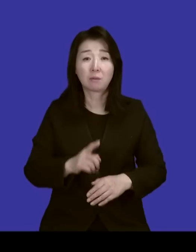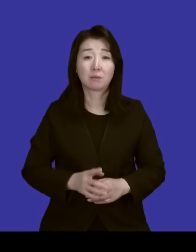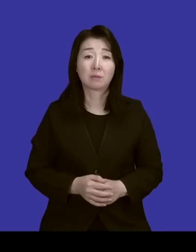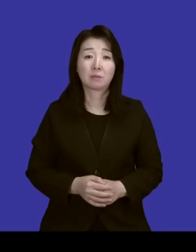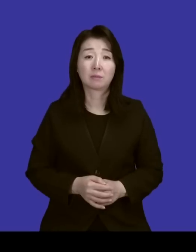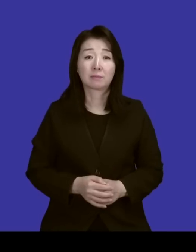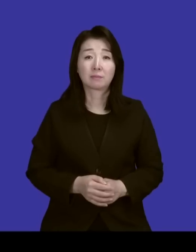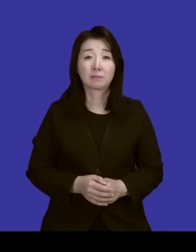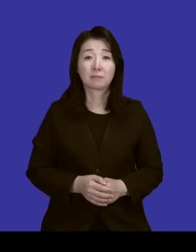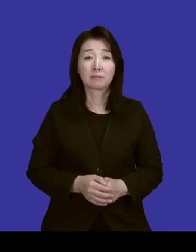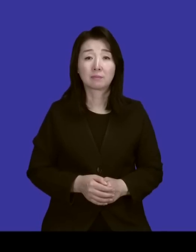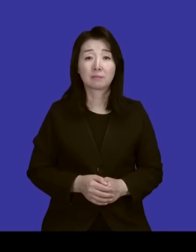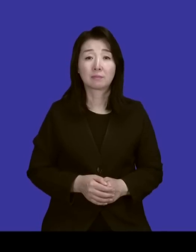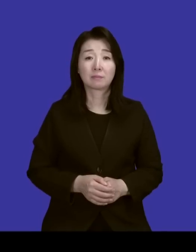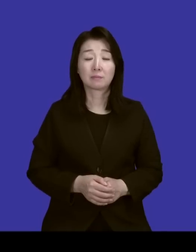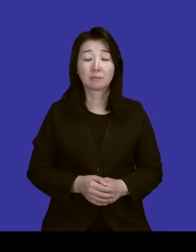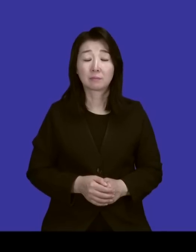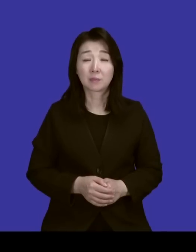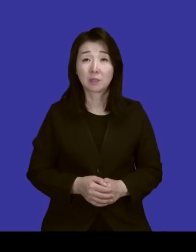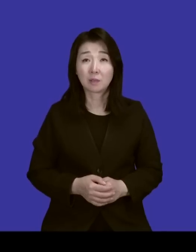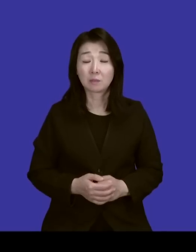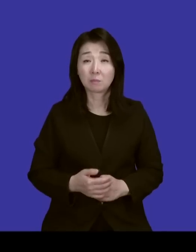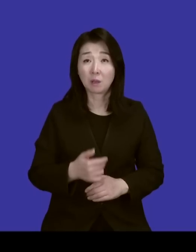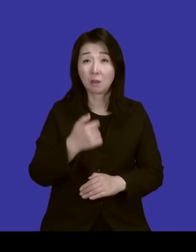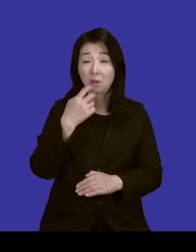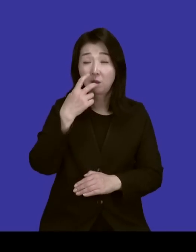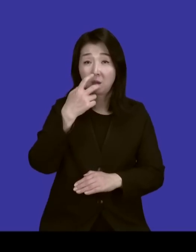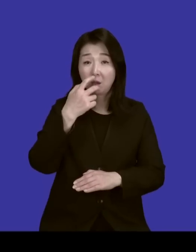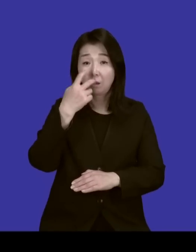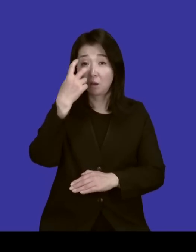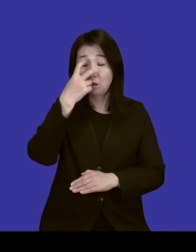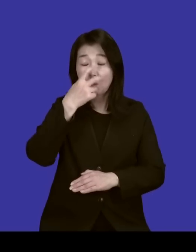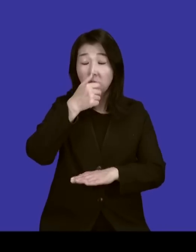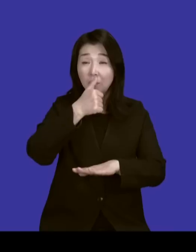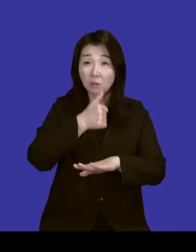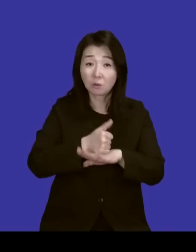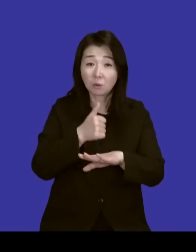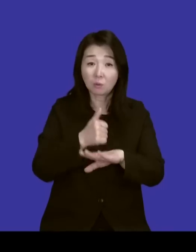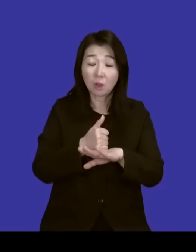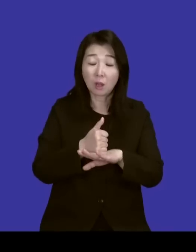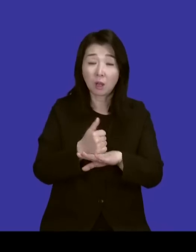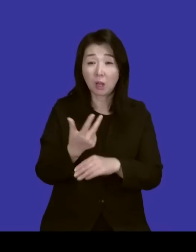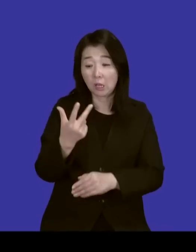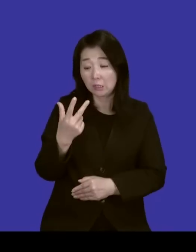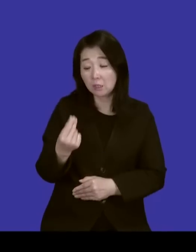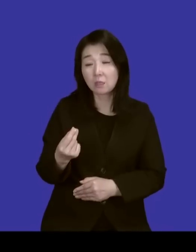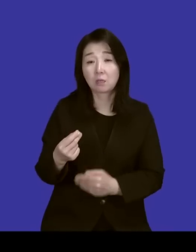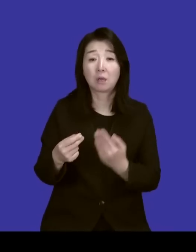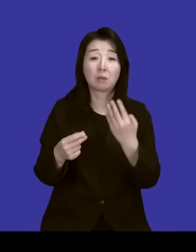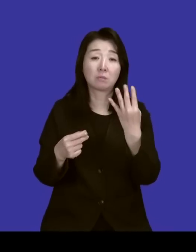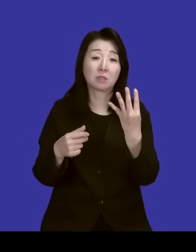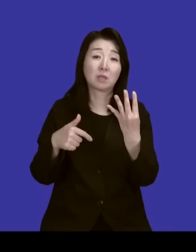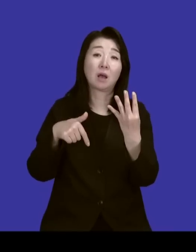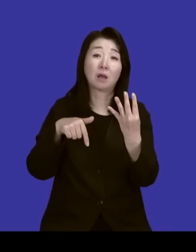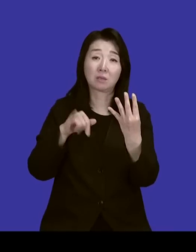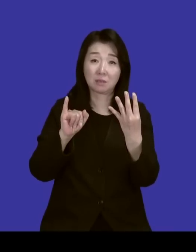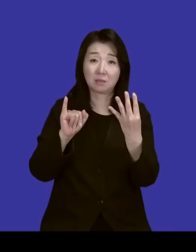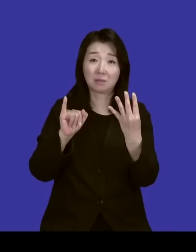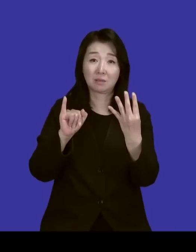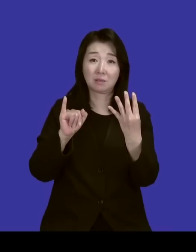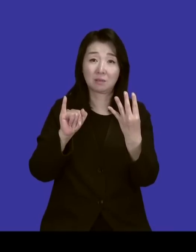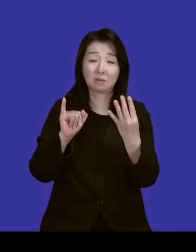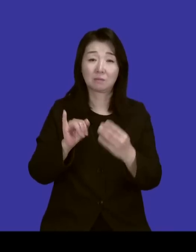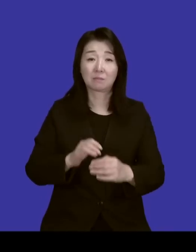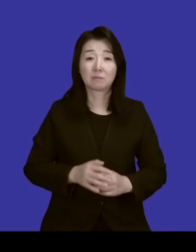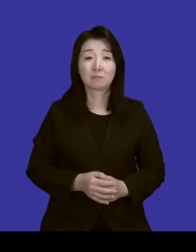그런데 검사 결과가 예. 대장암 4기라는 거죠. 대장암 4기. 네. 그래서